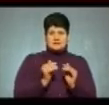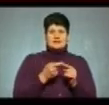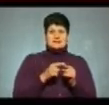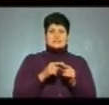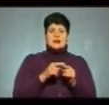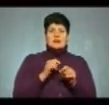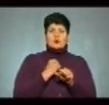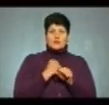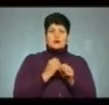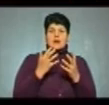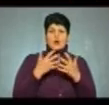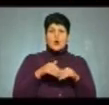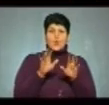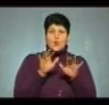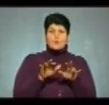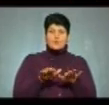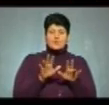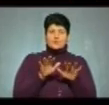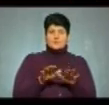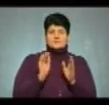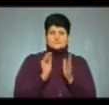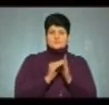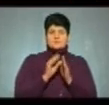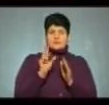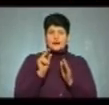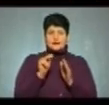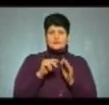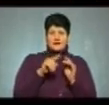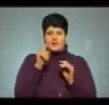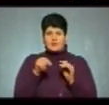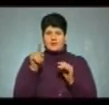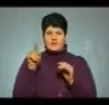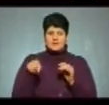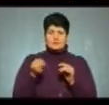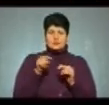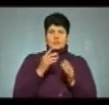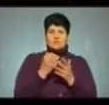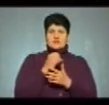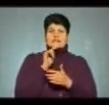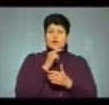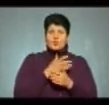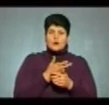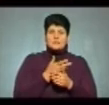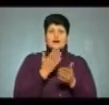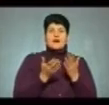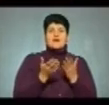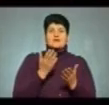в автоматичному режимі. Це на контролері виставляються дати, виставляється крива, і тоді виходить економія. А